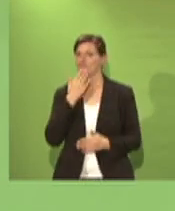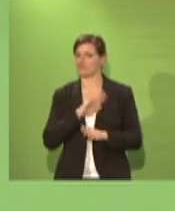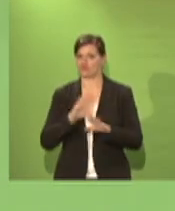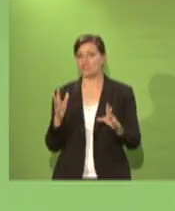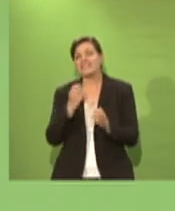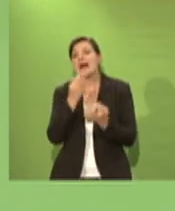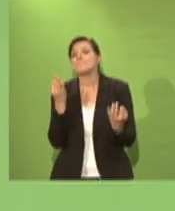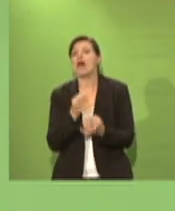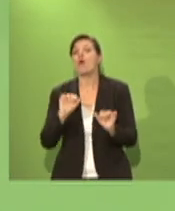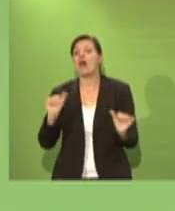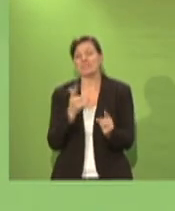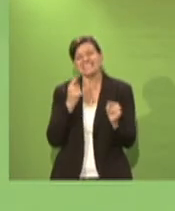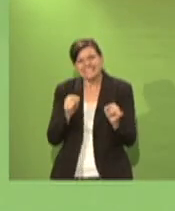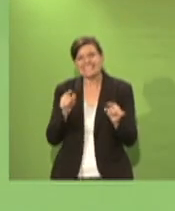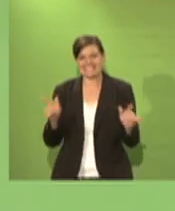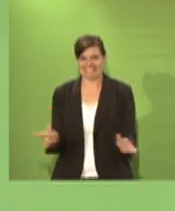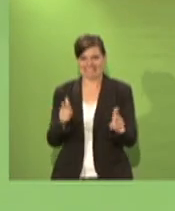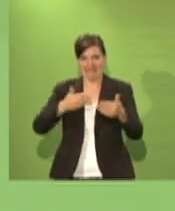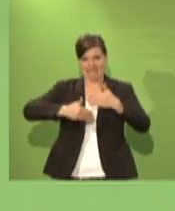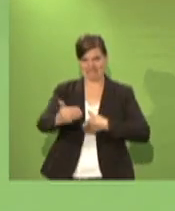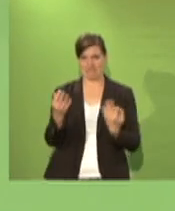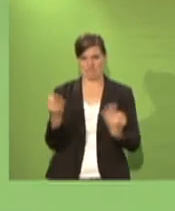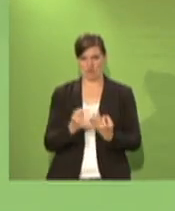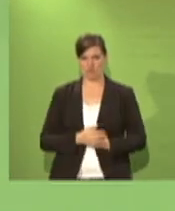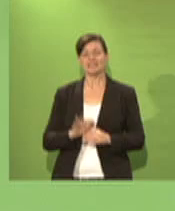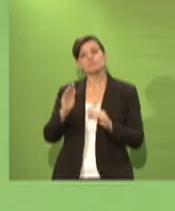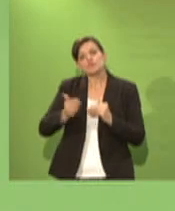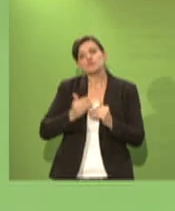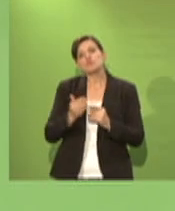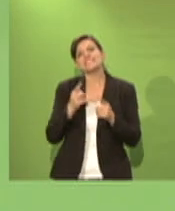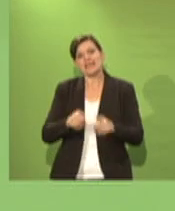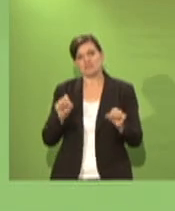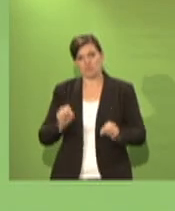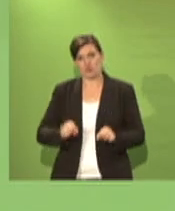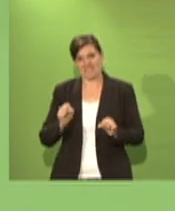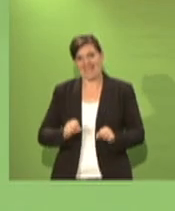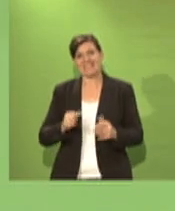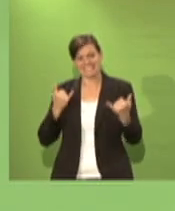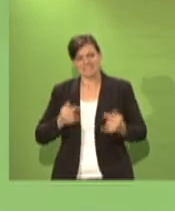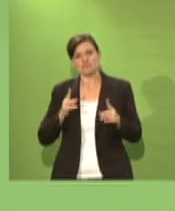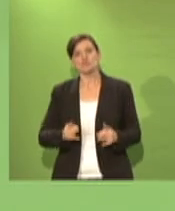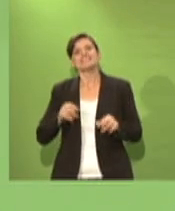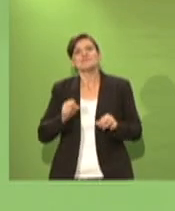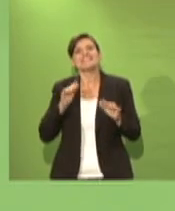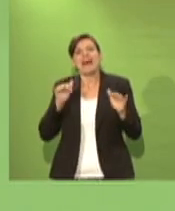nötig, aber das braucht Zeit. Und es ist doch besser, wenn wir die vorhandenen Kapazitäten jetzt möglichst gut ausnutzen.